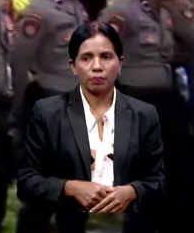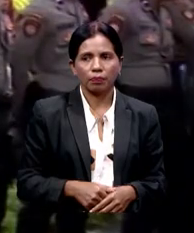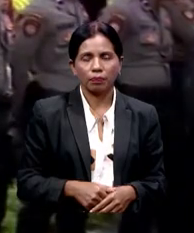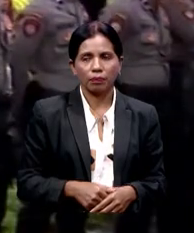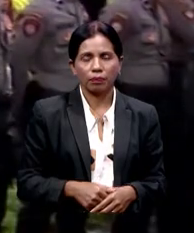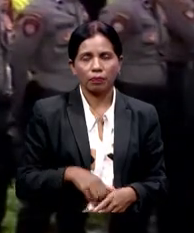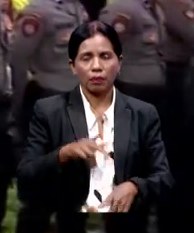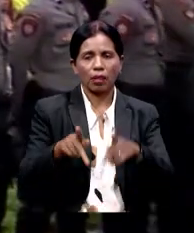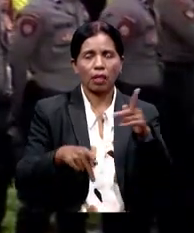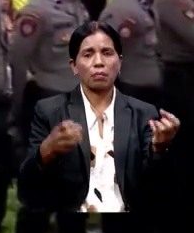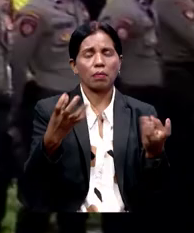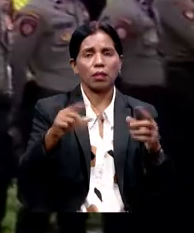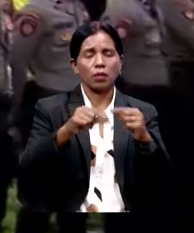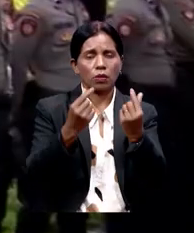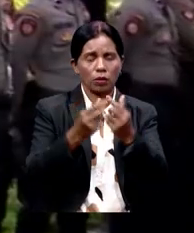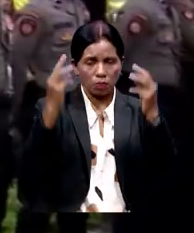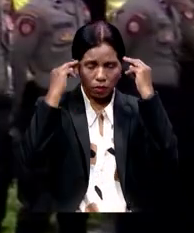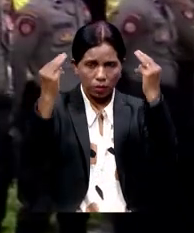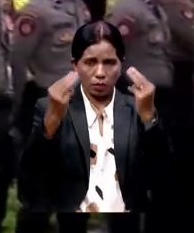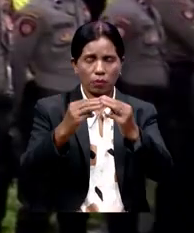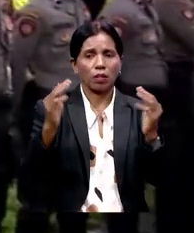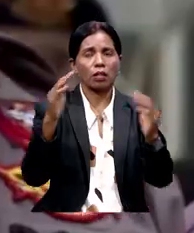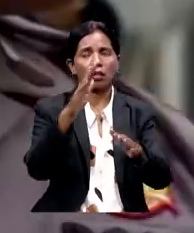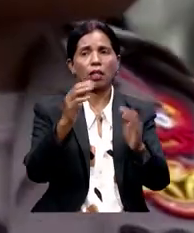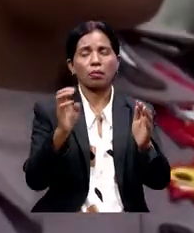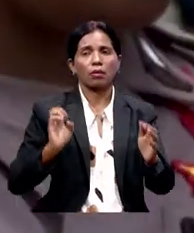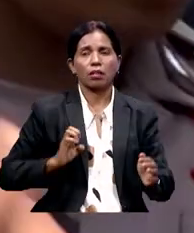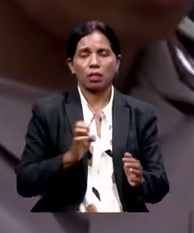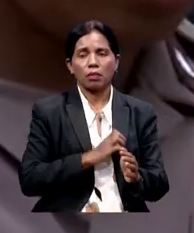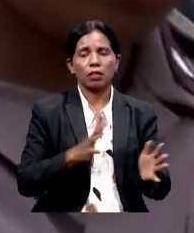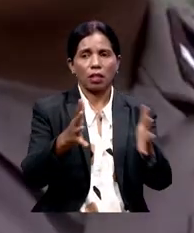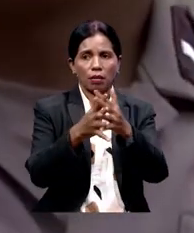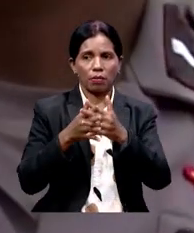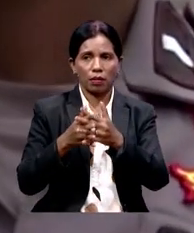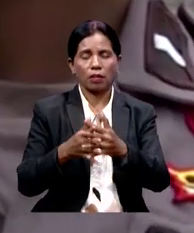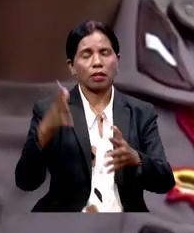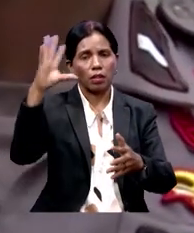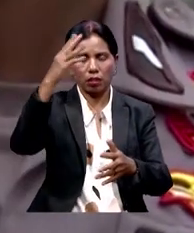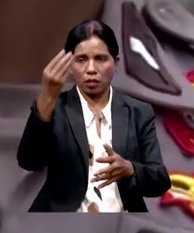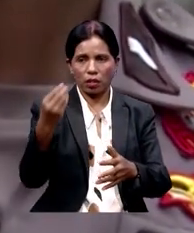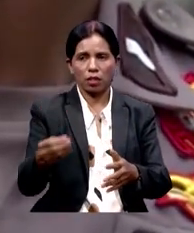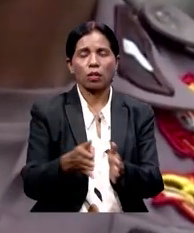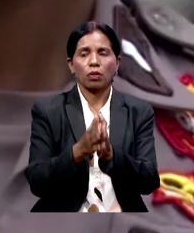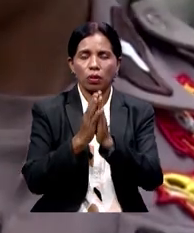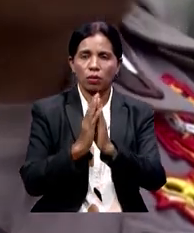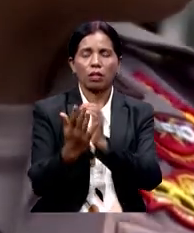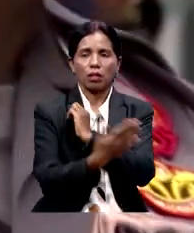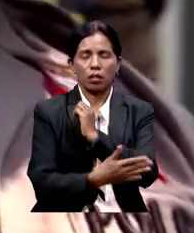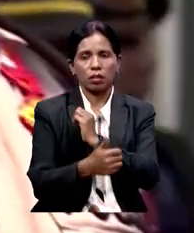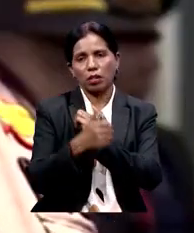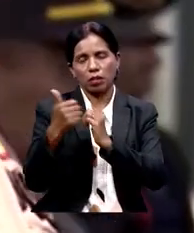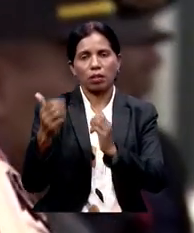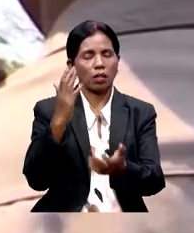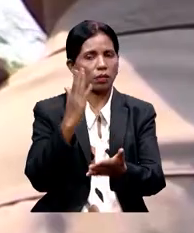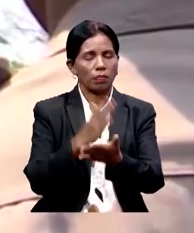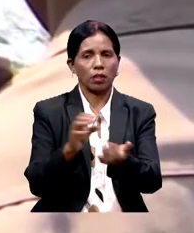Em atos batos, esse grupo islâmico reúne a Embaixada dos Estados Unidos da América e a Jakarta exige cada nação seluk para